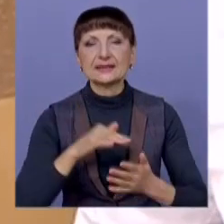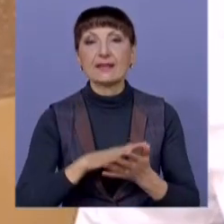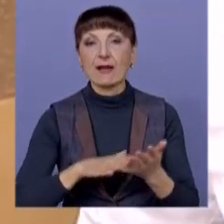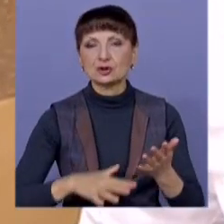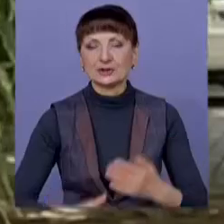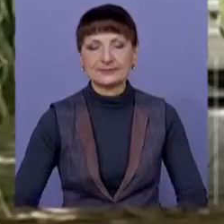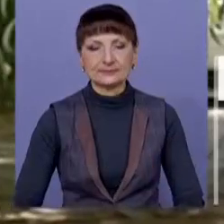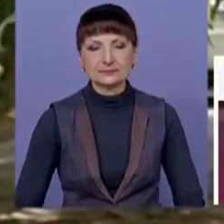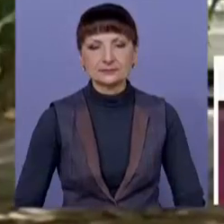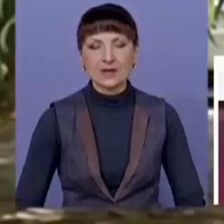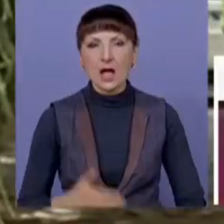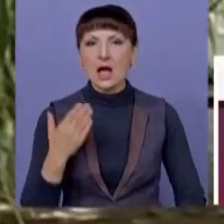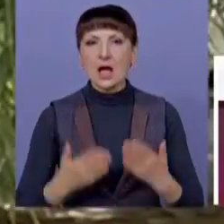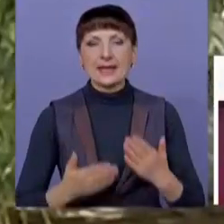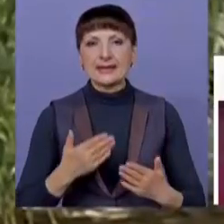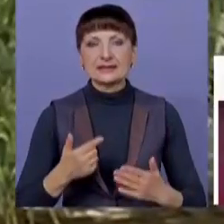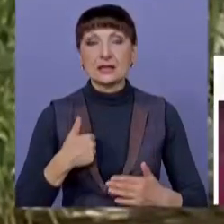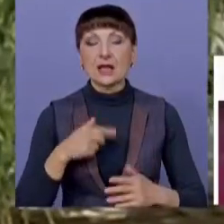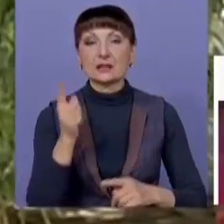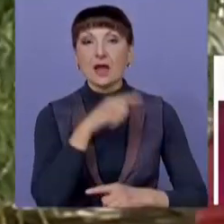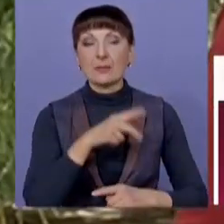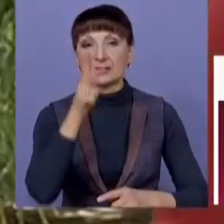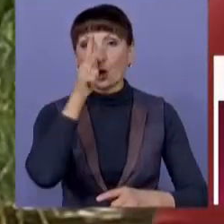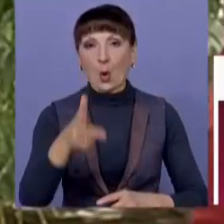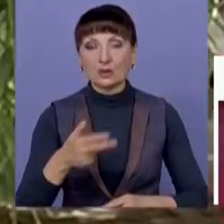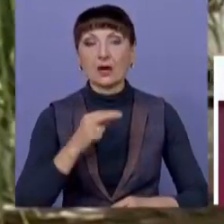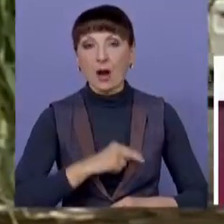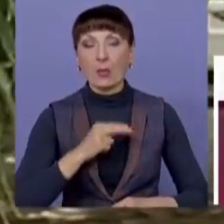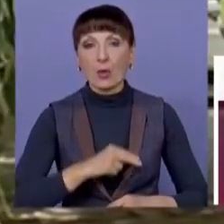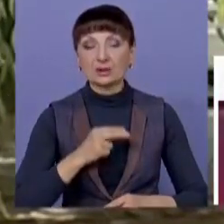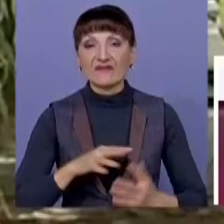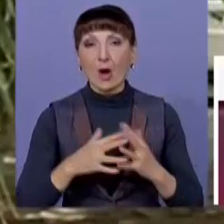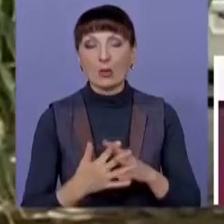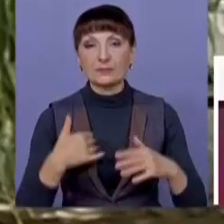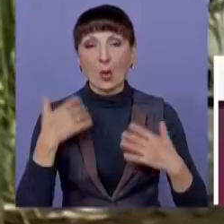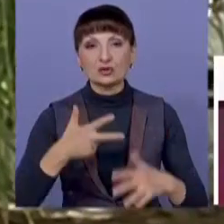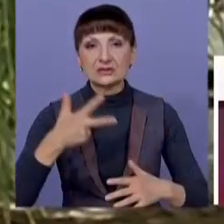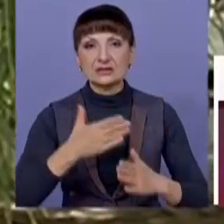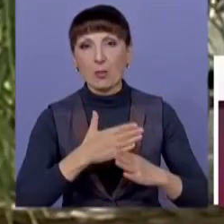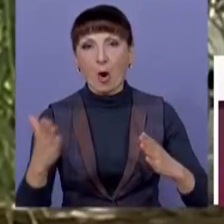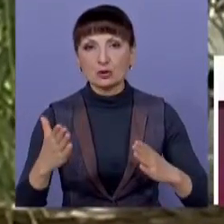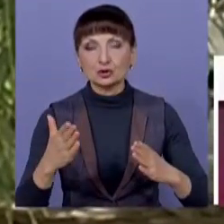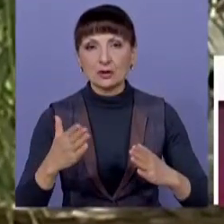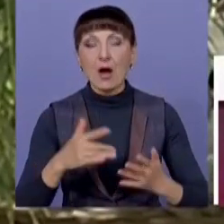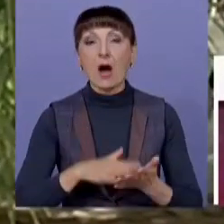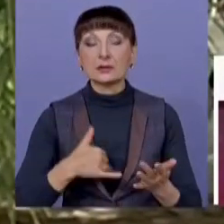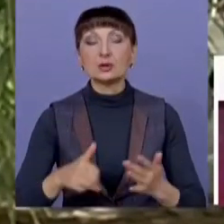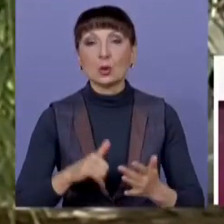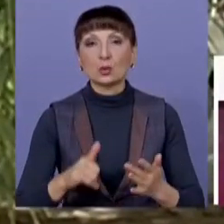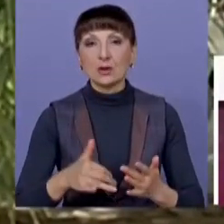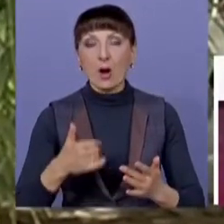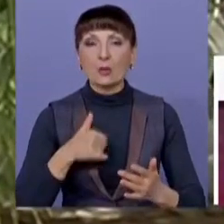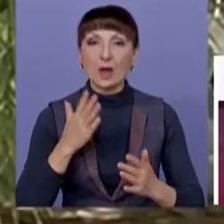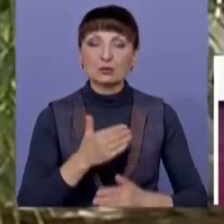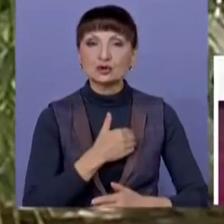специальностям. А отработаю 3 года, мне уже будет там за 30 лет. Еще я, если буду после этого, неизвестно, у меня